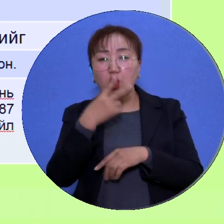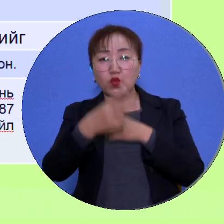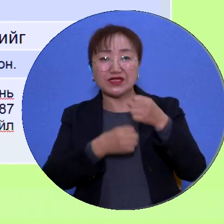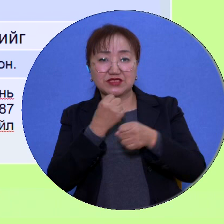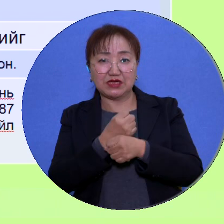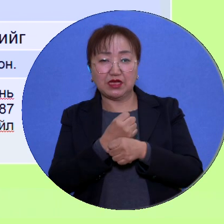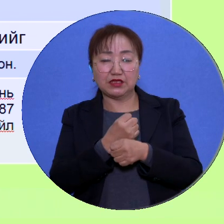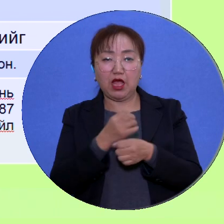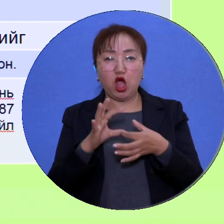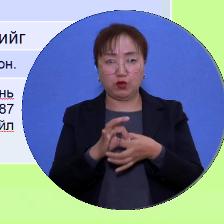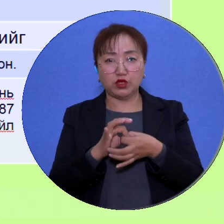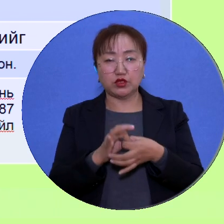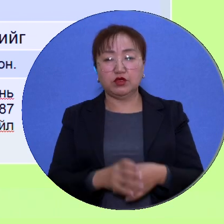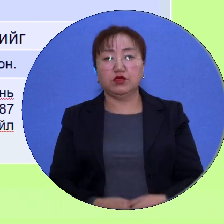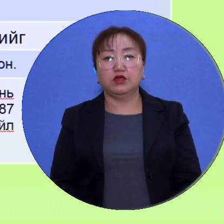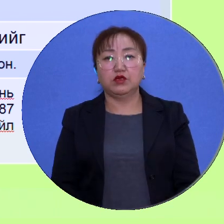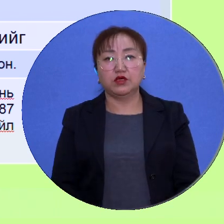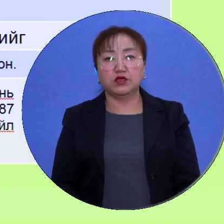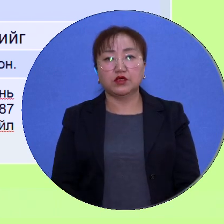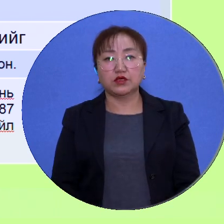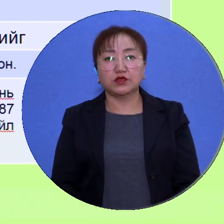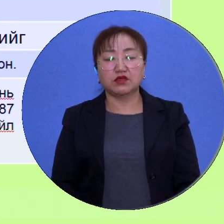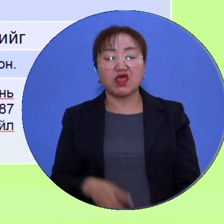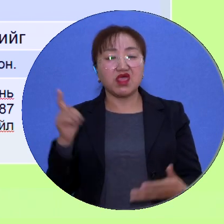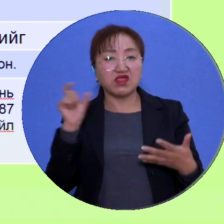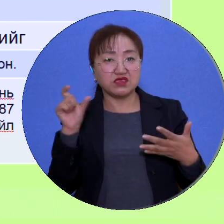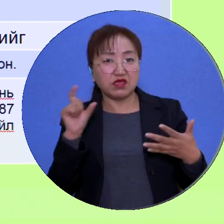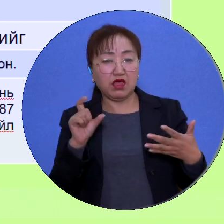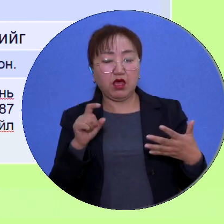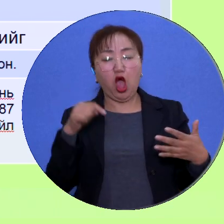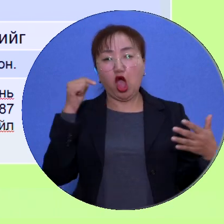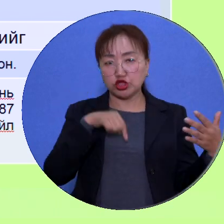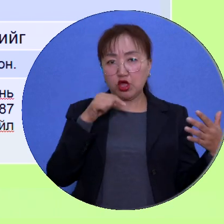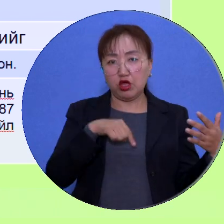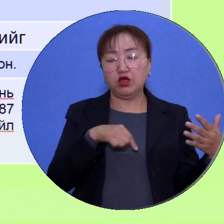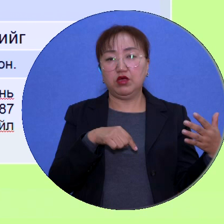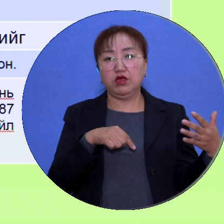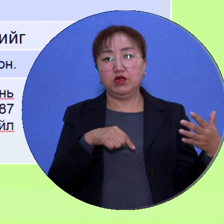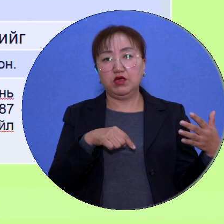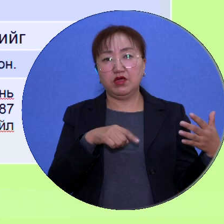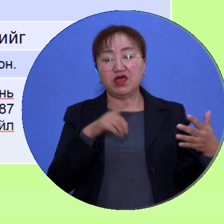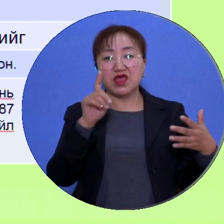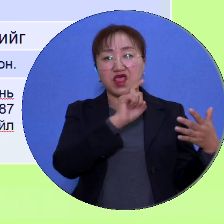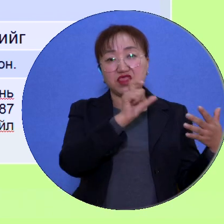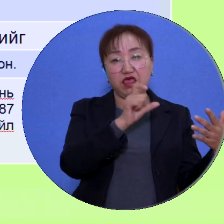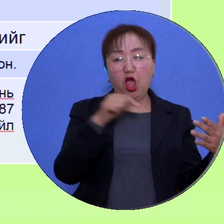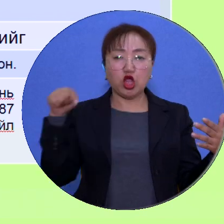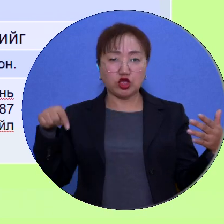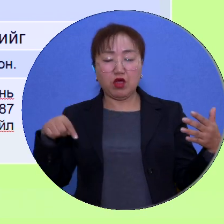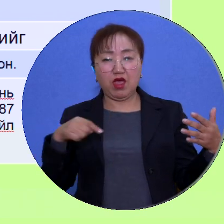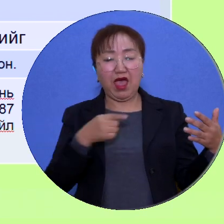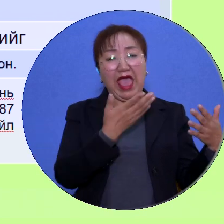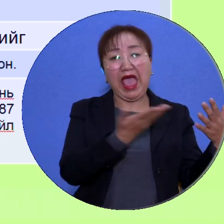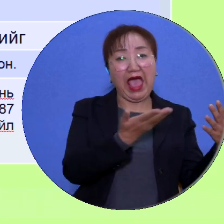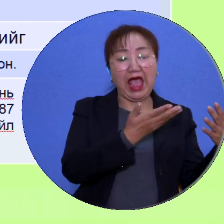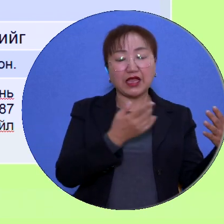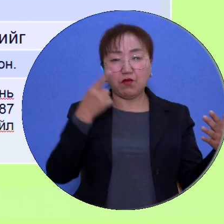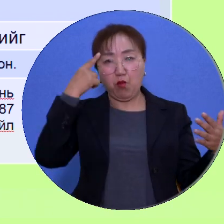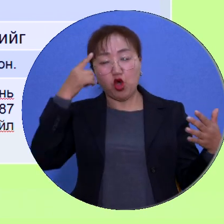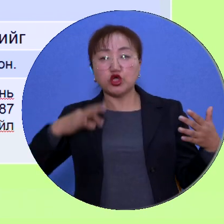པའི